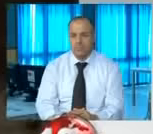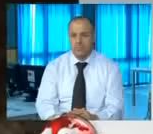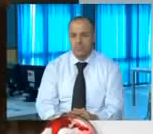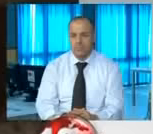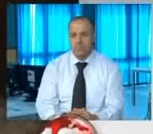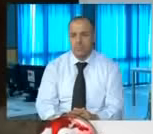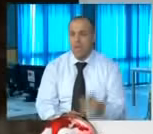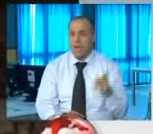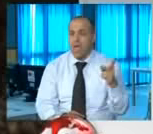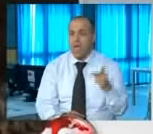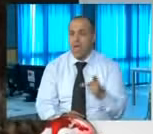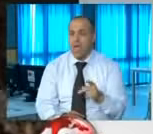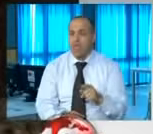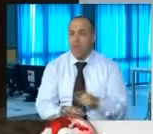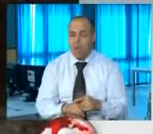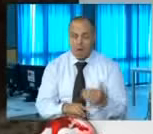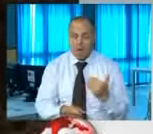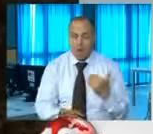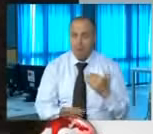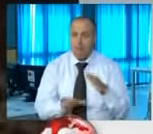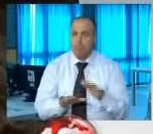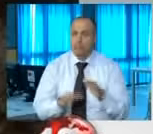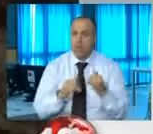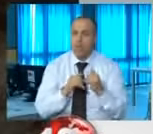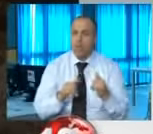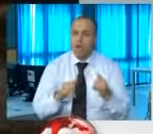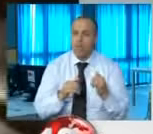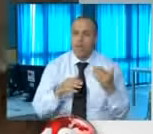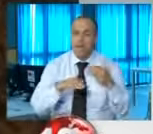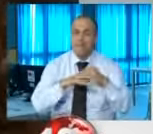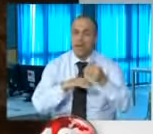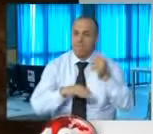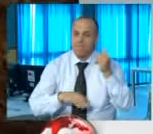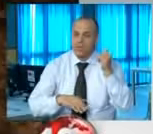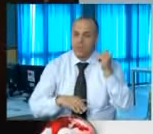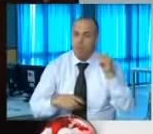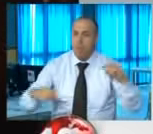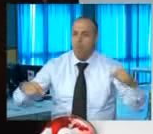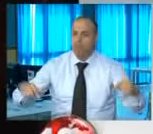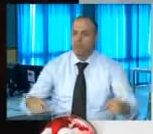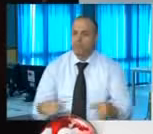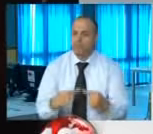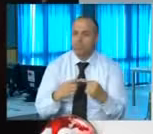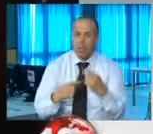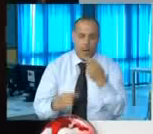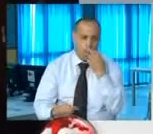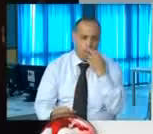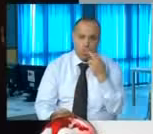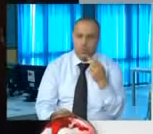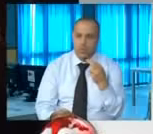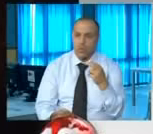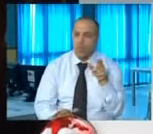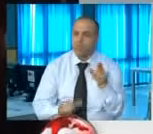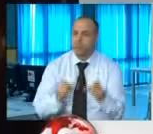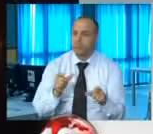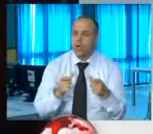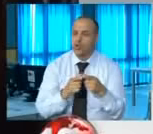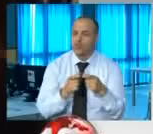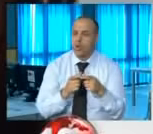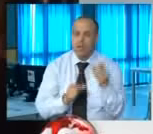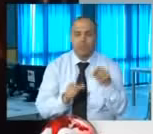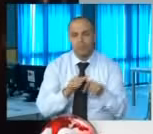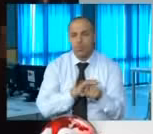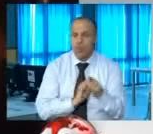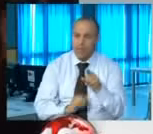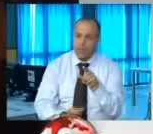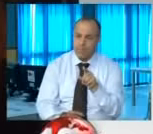تأتي هذه الخطوة في وقت ساد الهدوء المخيم بعد ليلة شهدت مواجهات بين قوات الأمن الفرنسية ومجموعات من